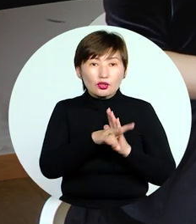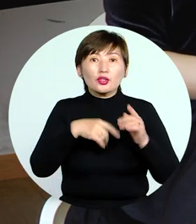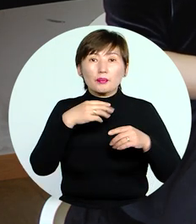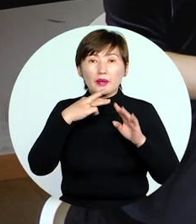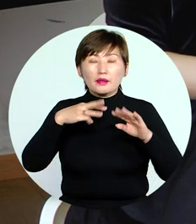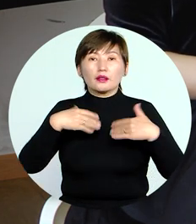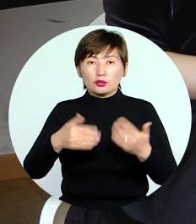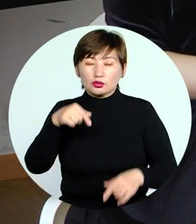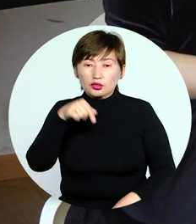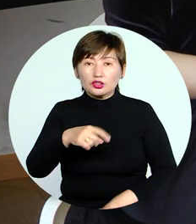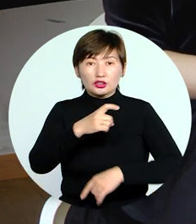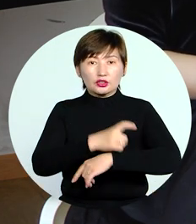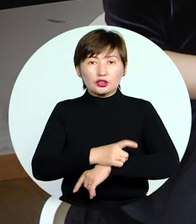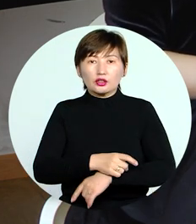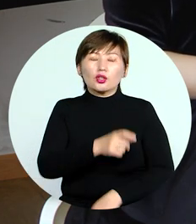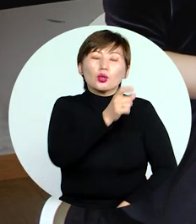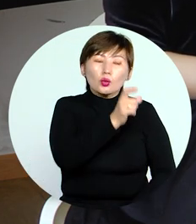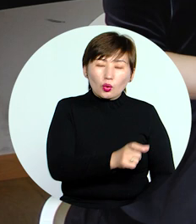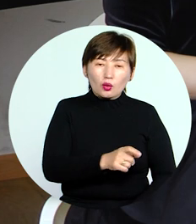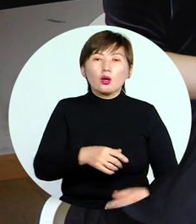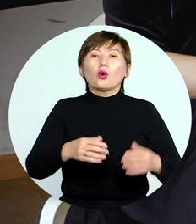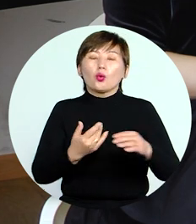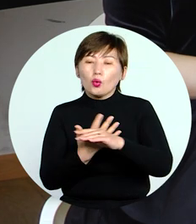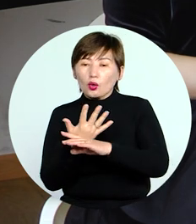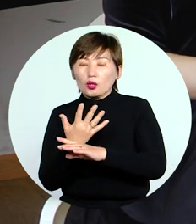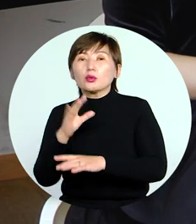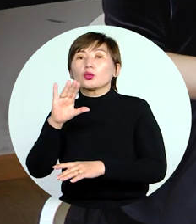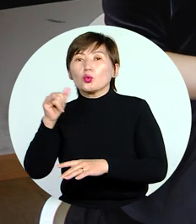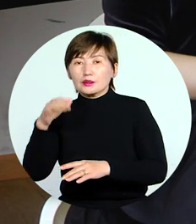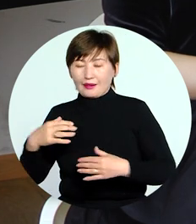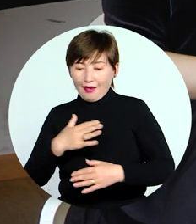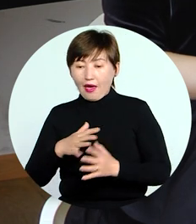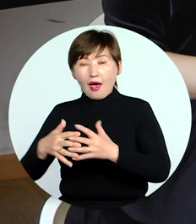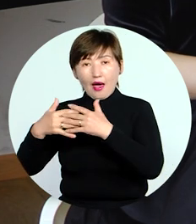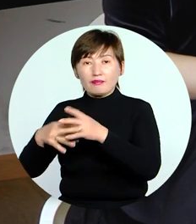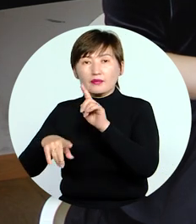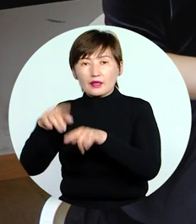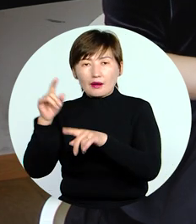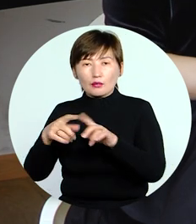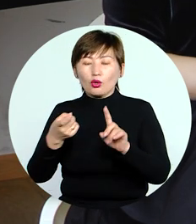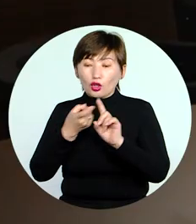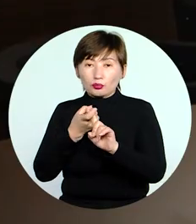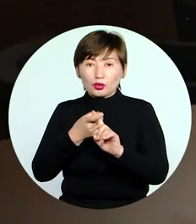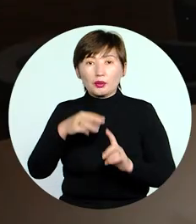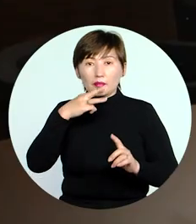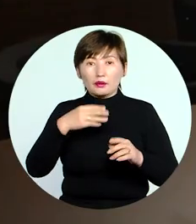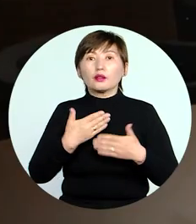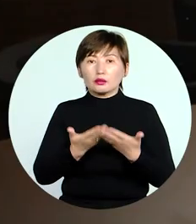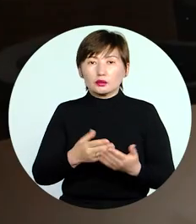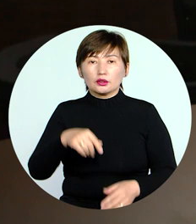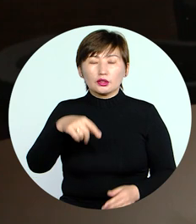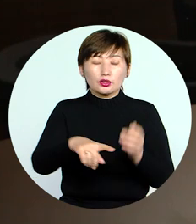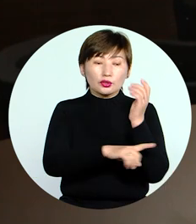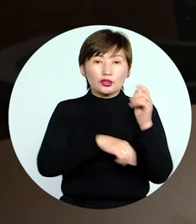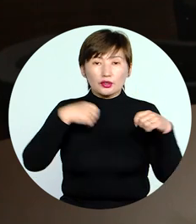хичээлээр хөгжим нь хүн төдийг ургамал уу амтан гэдгээр юу нь амьд бие организмд хэрхэн нөлөөлдөг талаар мэдээлэл өгөөч. Та бүхэнд энэ өдрийн